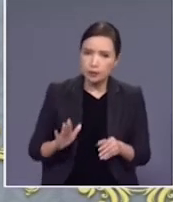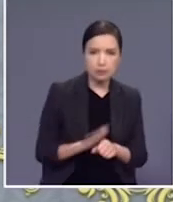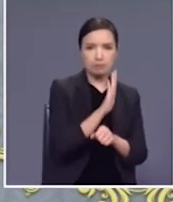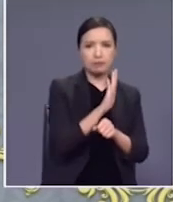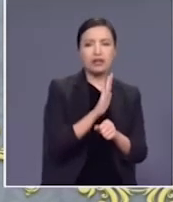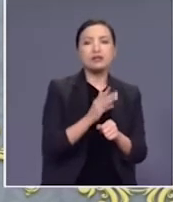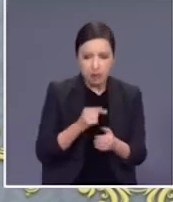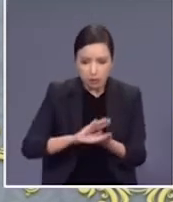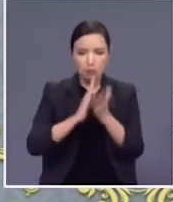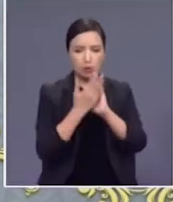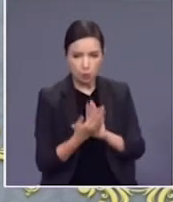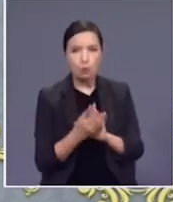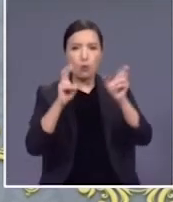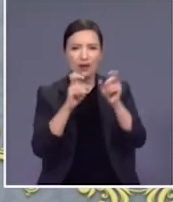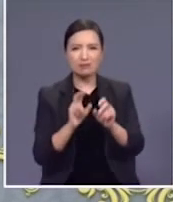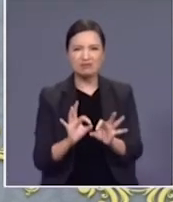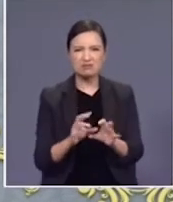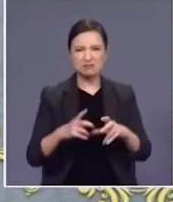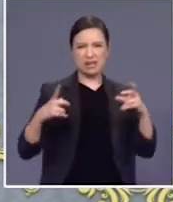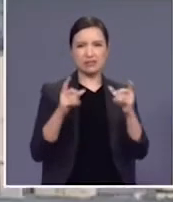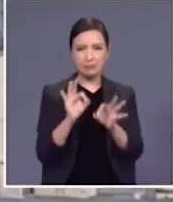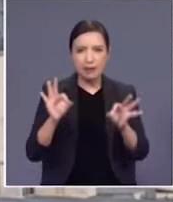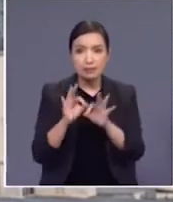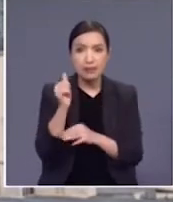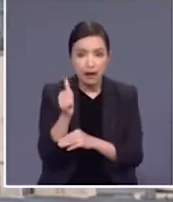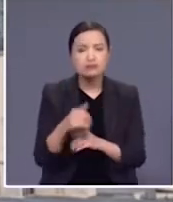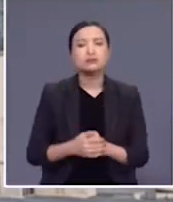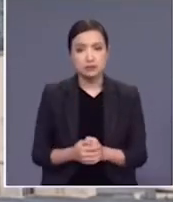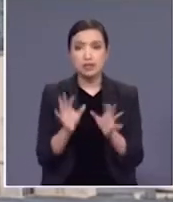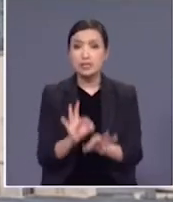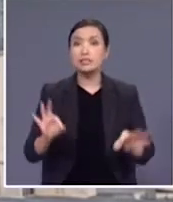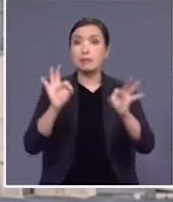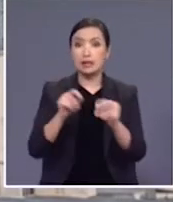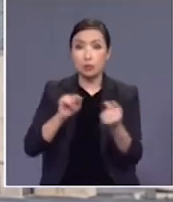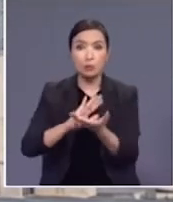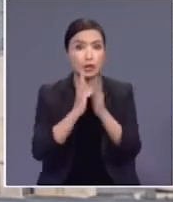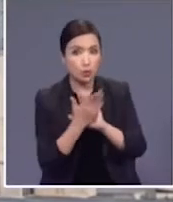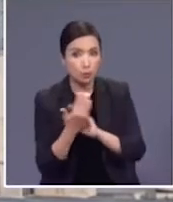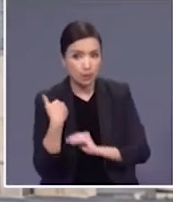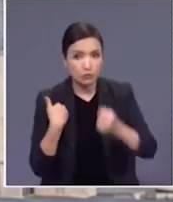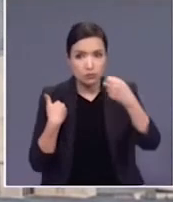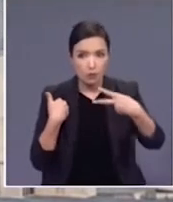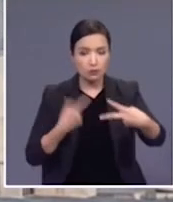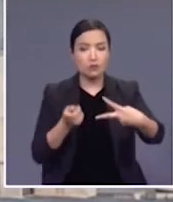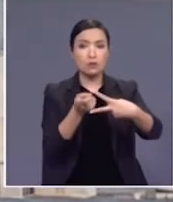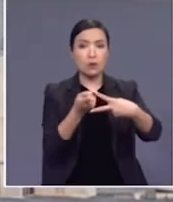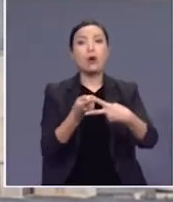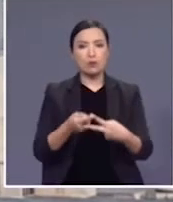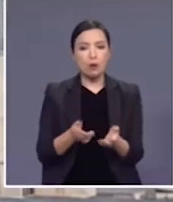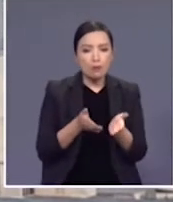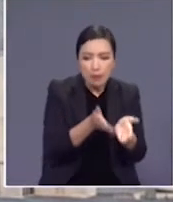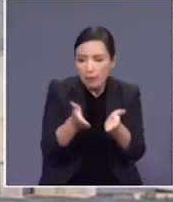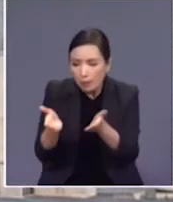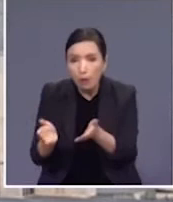เรื่องใหญ่ๆได้สิ่งที่ผมเห็นว่ามีส่วนสำคัญอย่างมากในการปฏิรูปก็มีอยู่สองประการนะครับก็คือ1การมีส่วนร่วมของทุกภาคส่ว